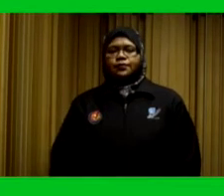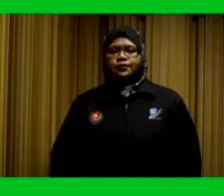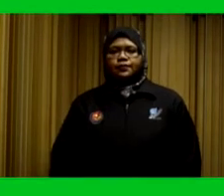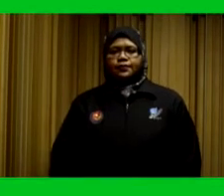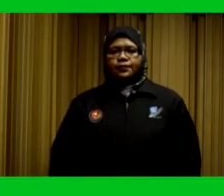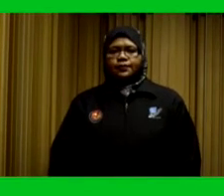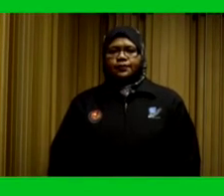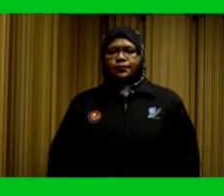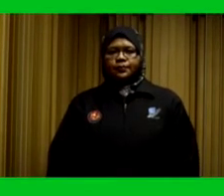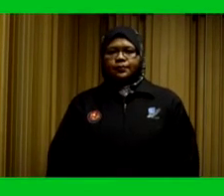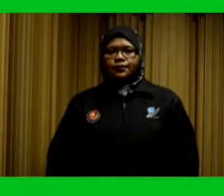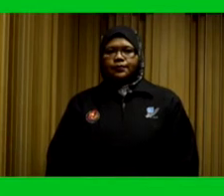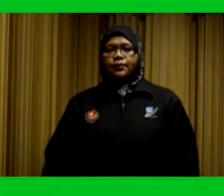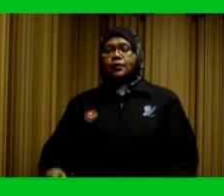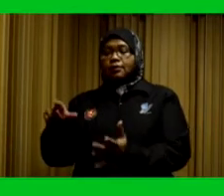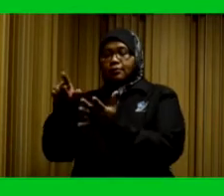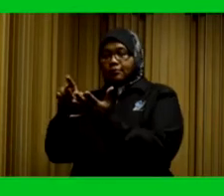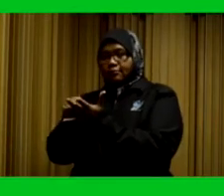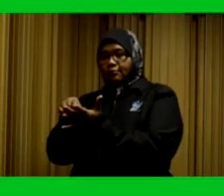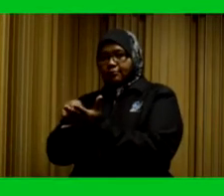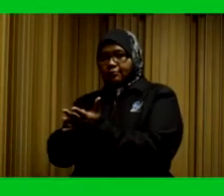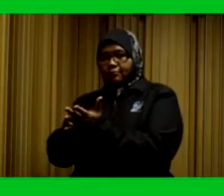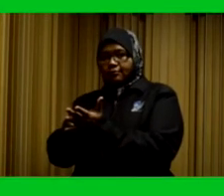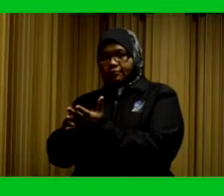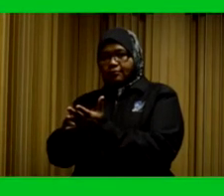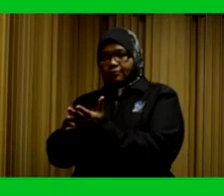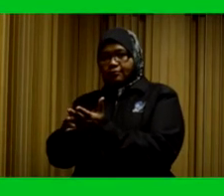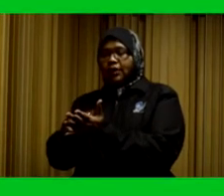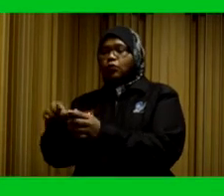Apabila ayam yang telah separuh masak,